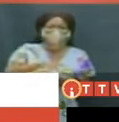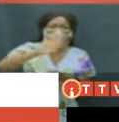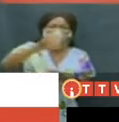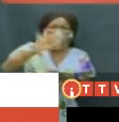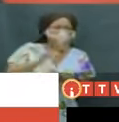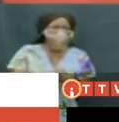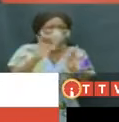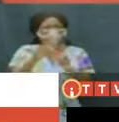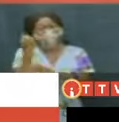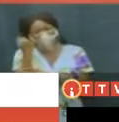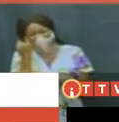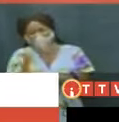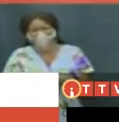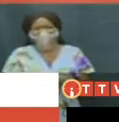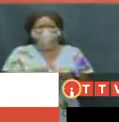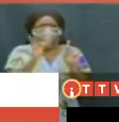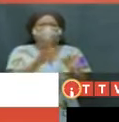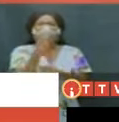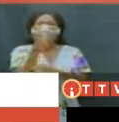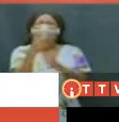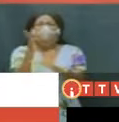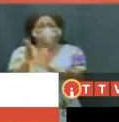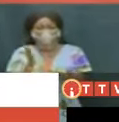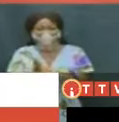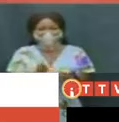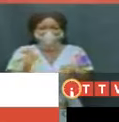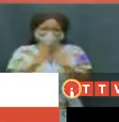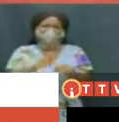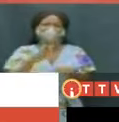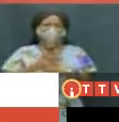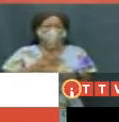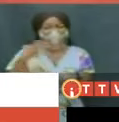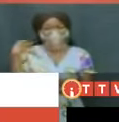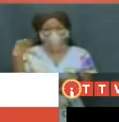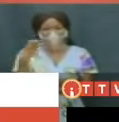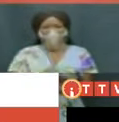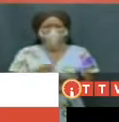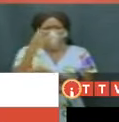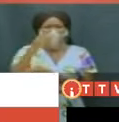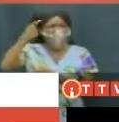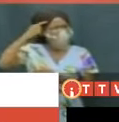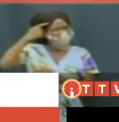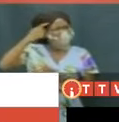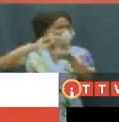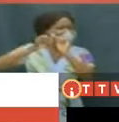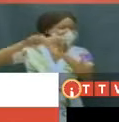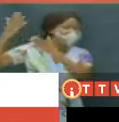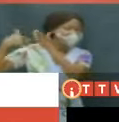anthu adwala. Panali zambiri motiso ife ngati boma potengeranso experience imene inalipo